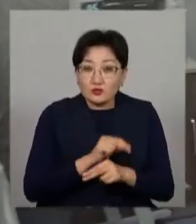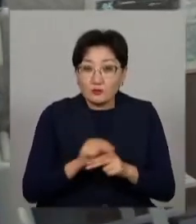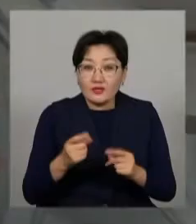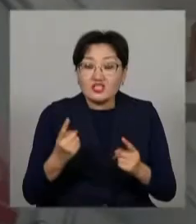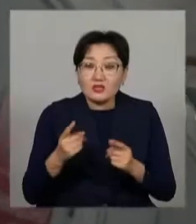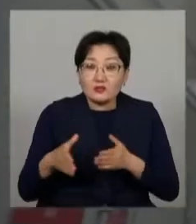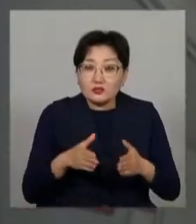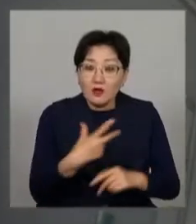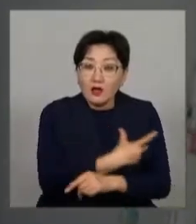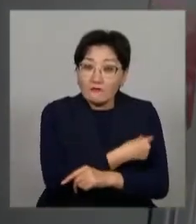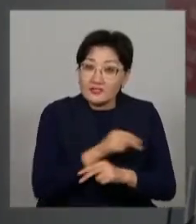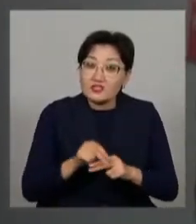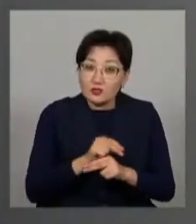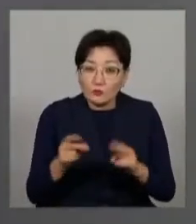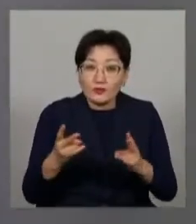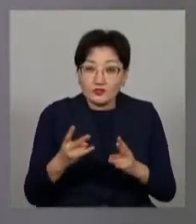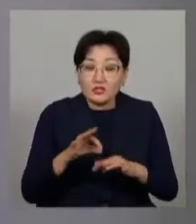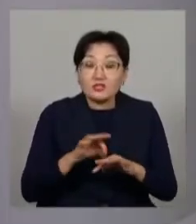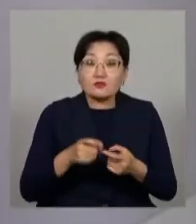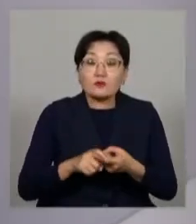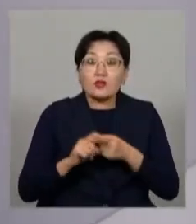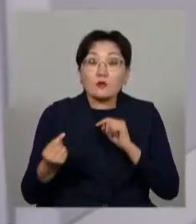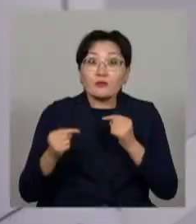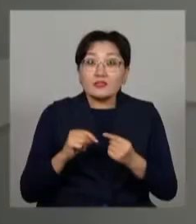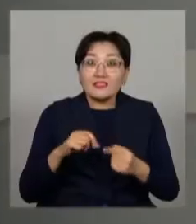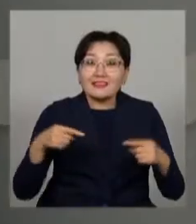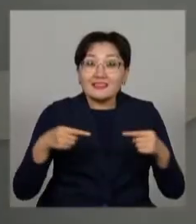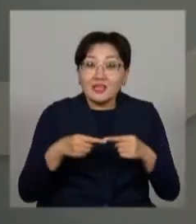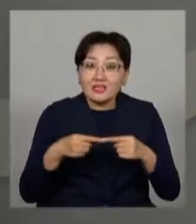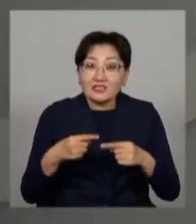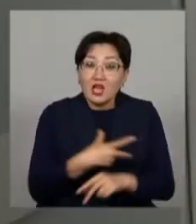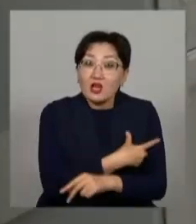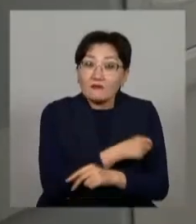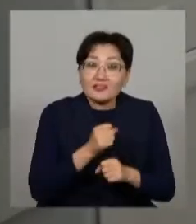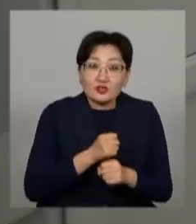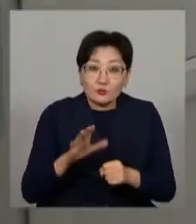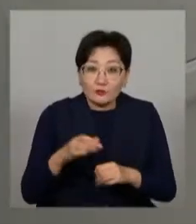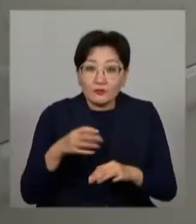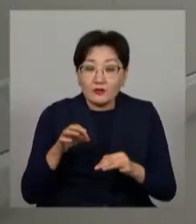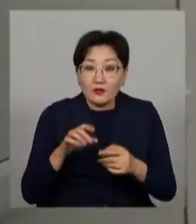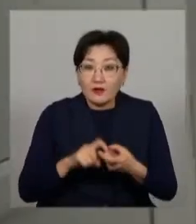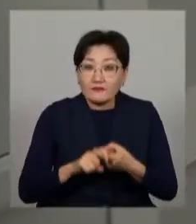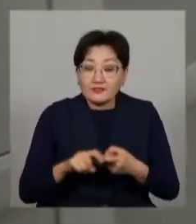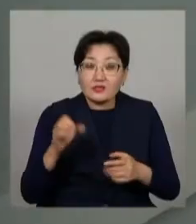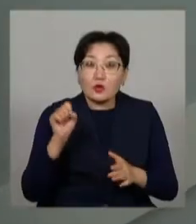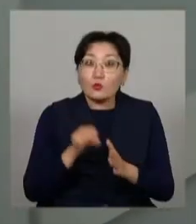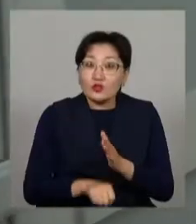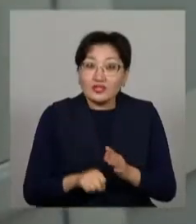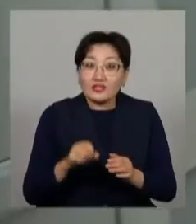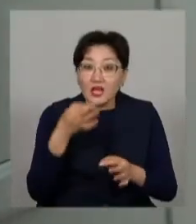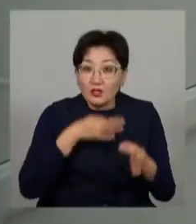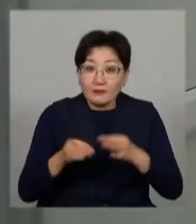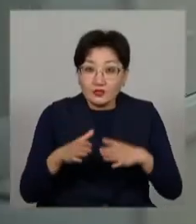жалғыз жолы вакцина дейді. Себебі коронавирусқа қарсы нақты бір препарат әлі жасалмаған. Инфекцияны өлтіретін дәрі жоқ дейді медицина